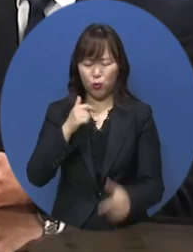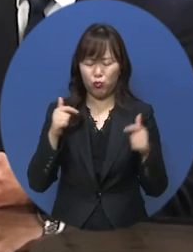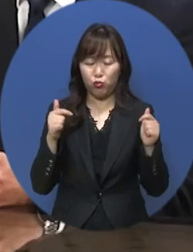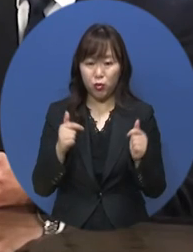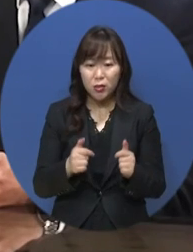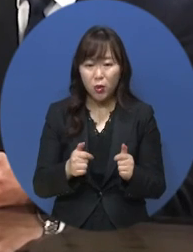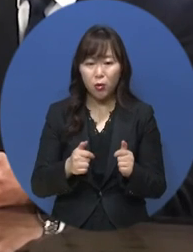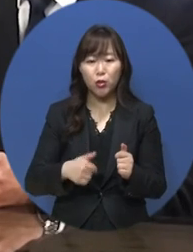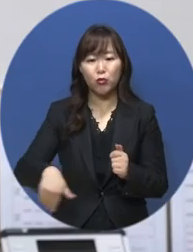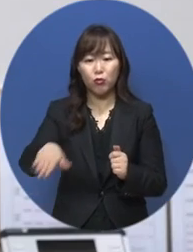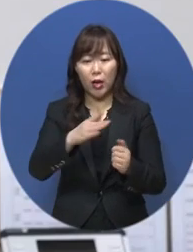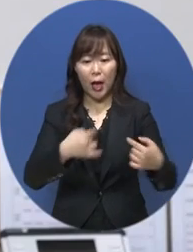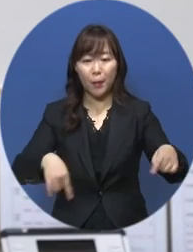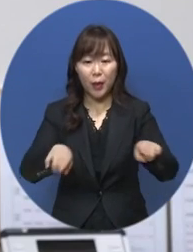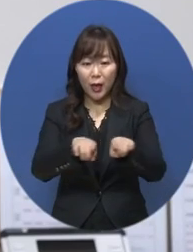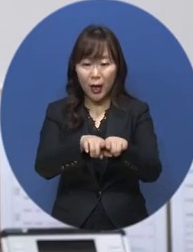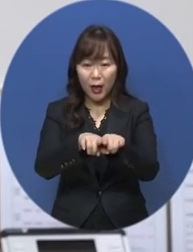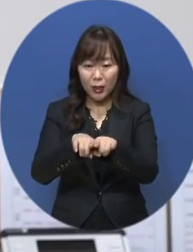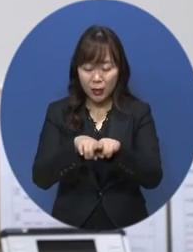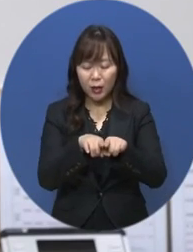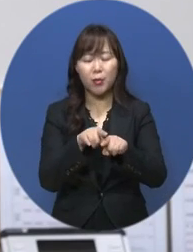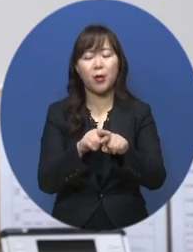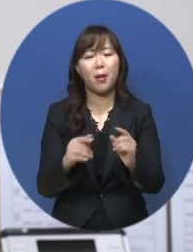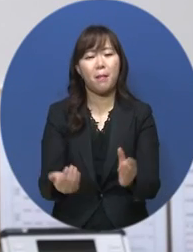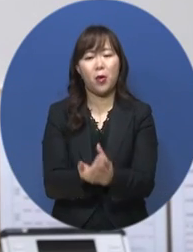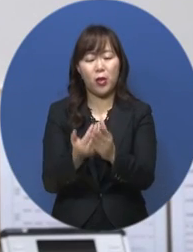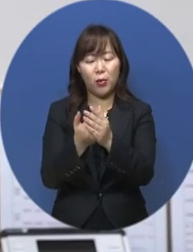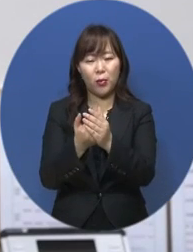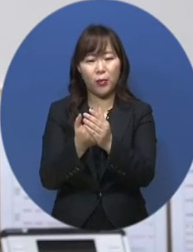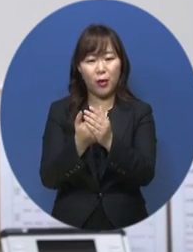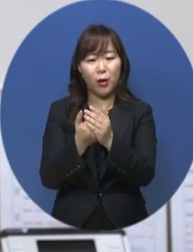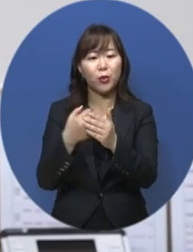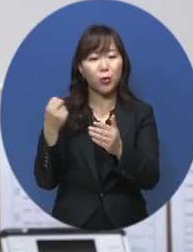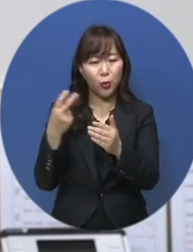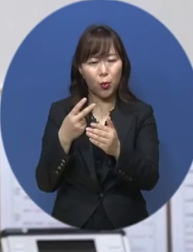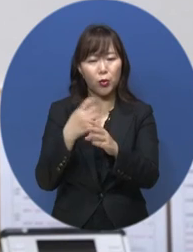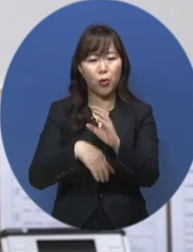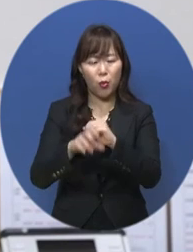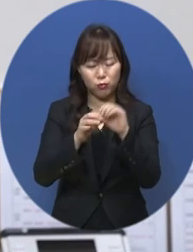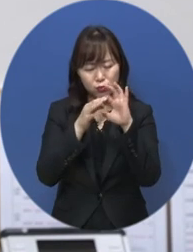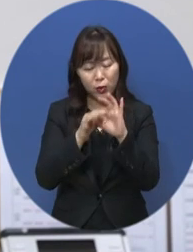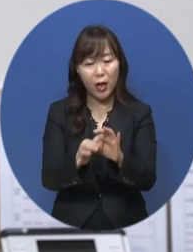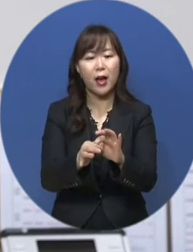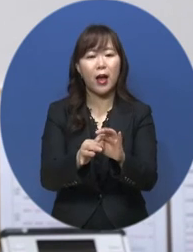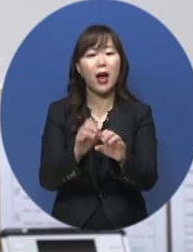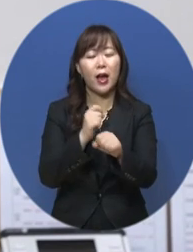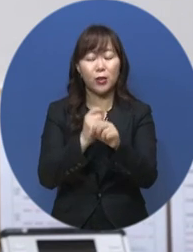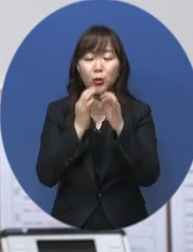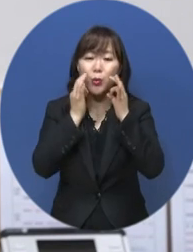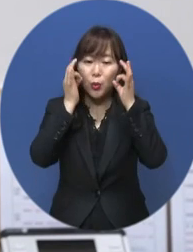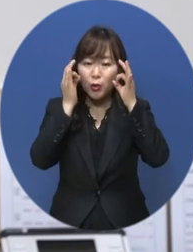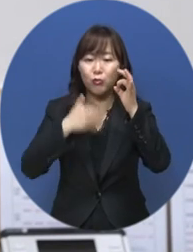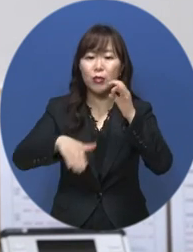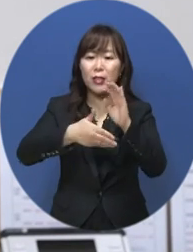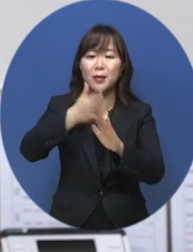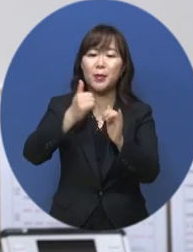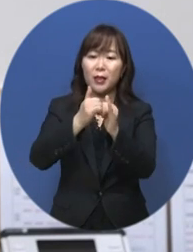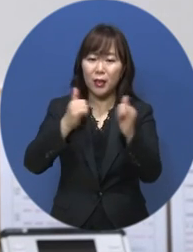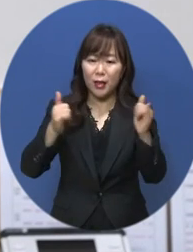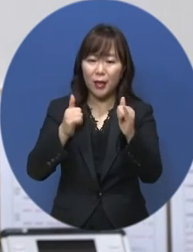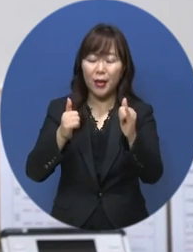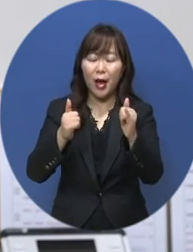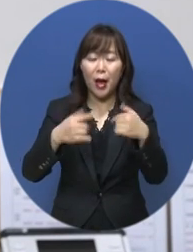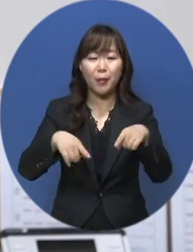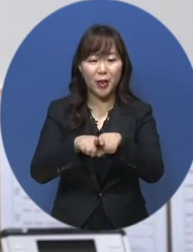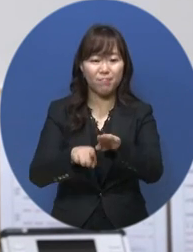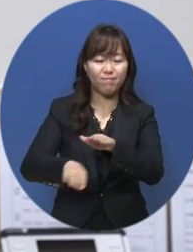줄여서라도 우리 공동체가 함께 번영하고 성장하고 존속될 수 있도록 하는 노력을 우리 시민들이 좀